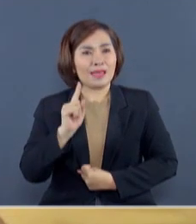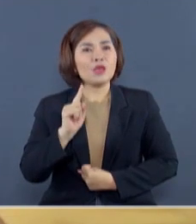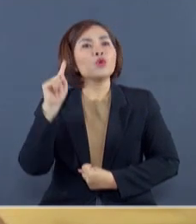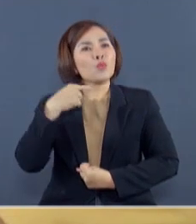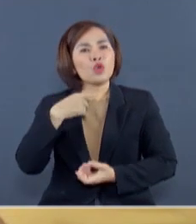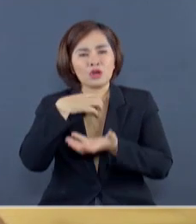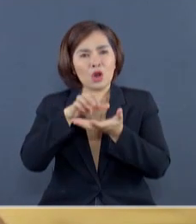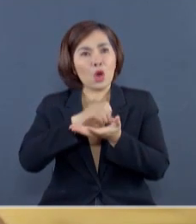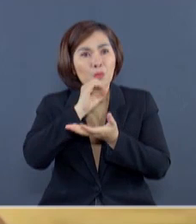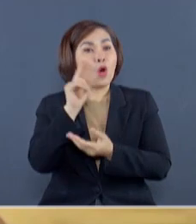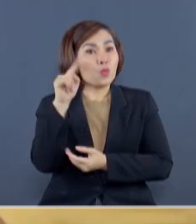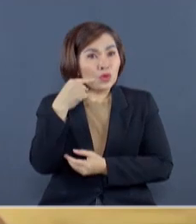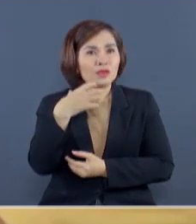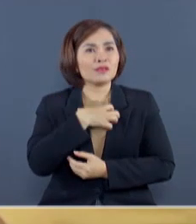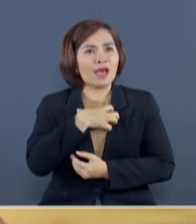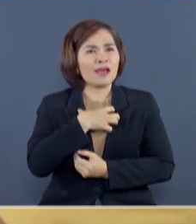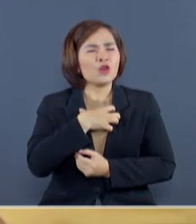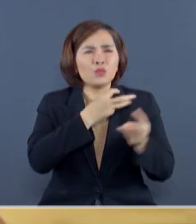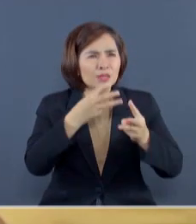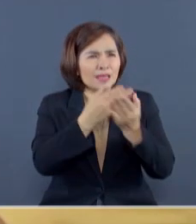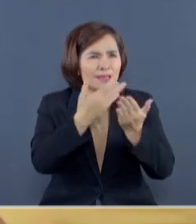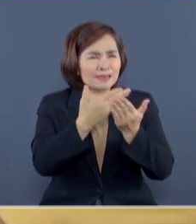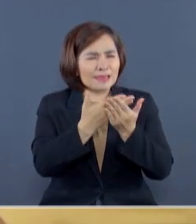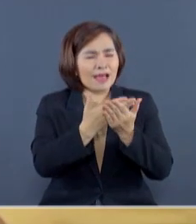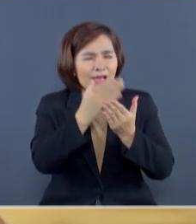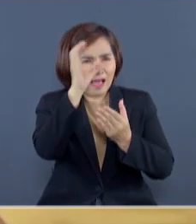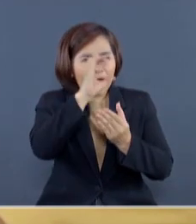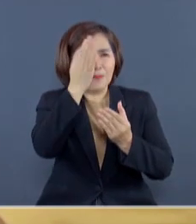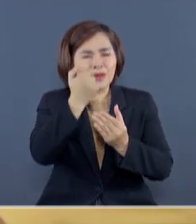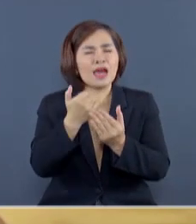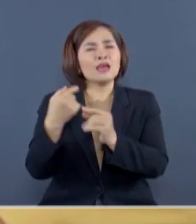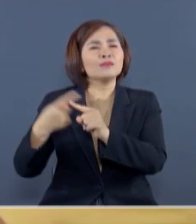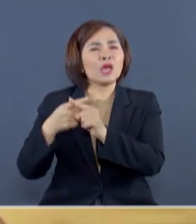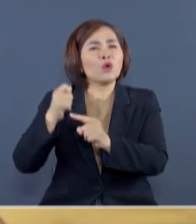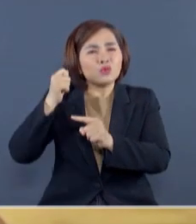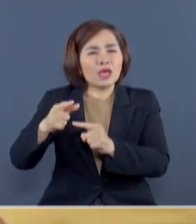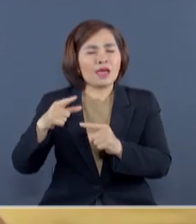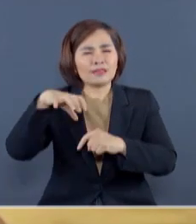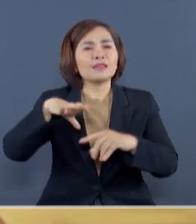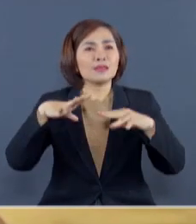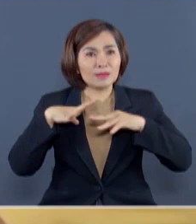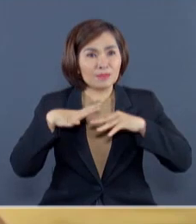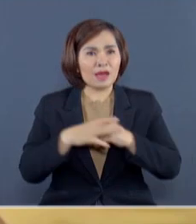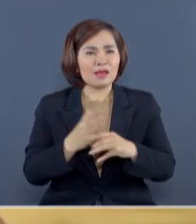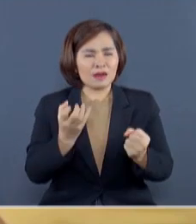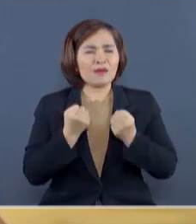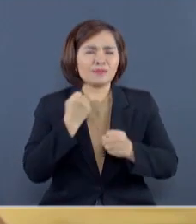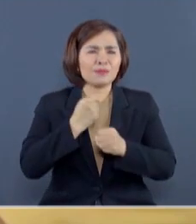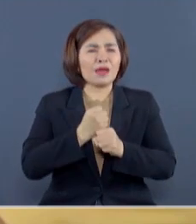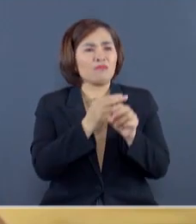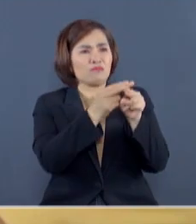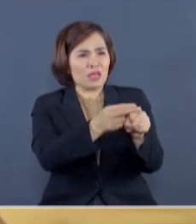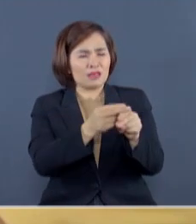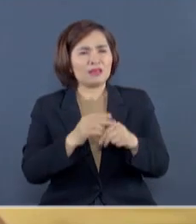ที่จะหาเงินมาจ่ายค่าที่พักกันเองนะแล้วก็รับงานกันเองด้วยส่วนเรื่องยาเสพติดเนี่ยยังไม่ให้ข้อมูลกับเจ้าหน้า